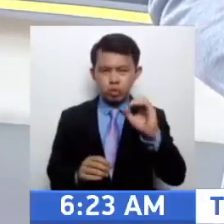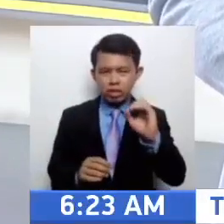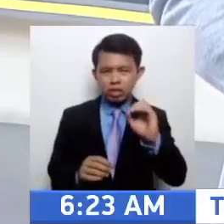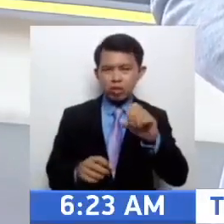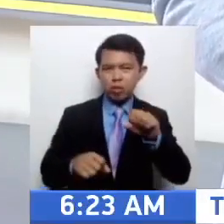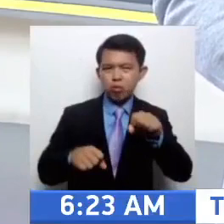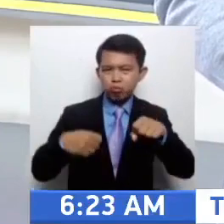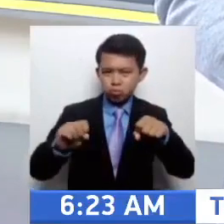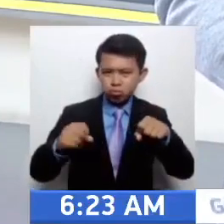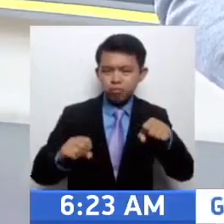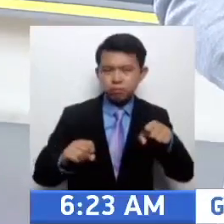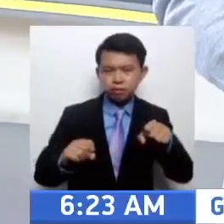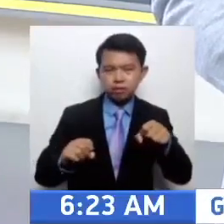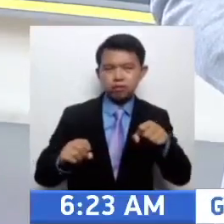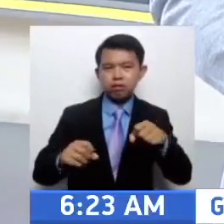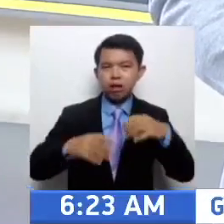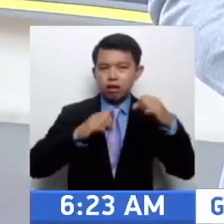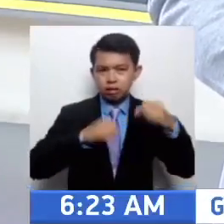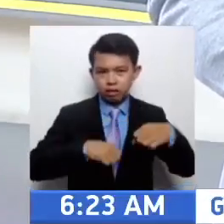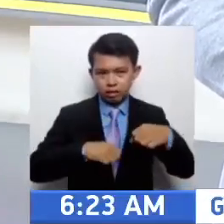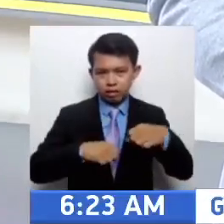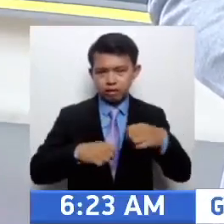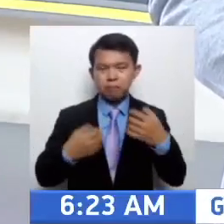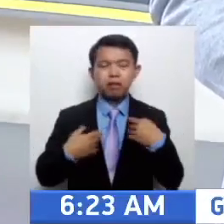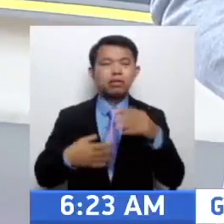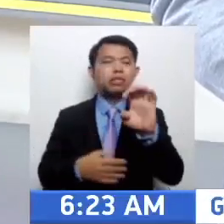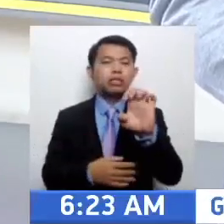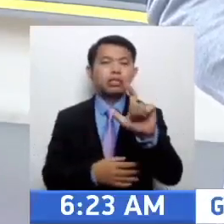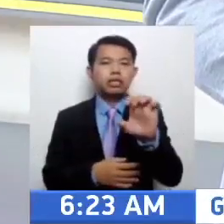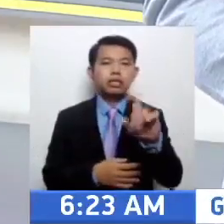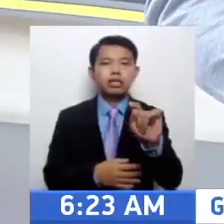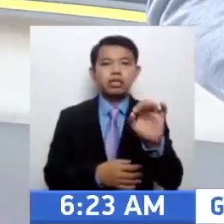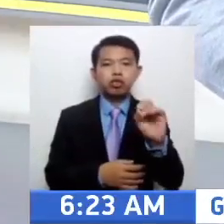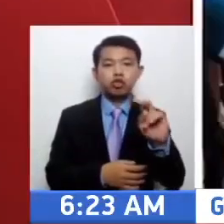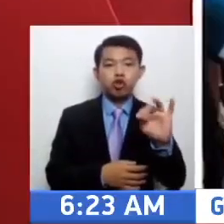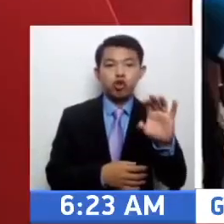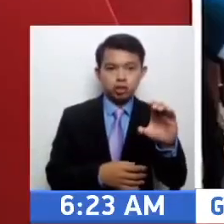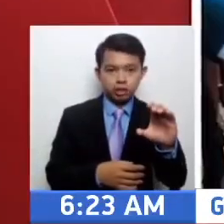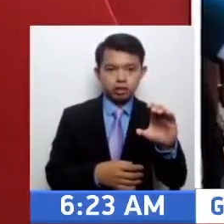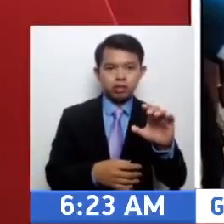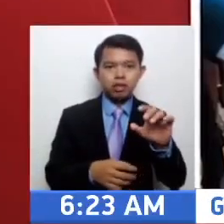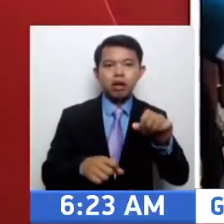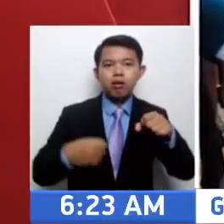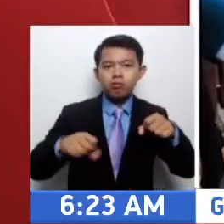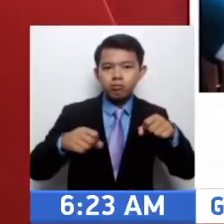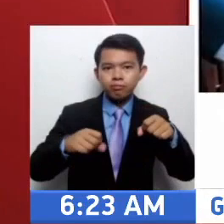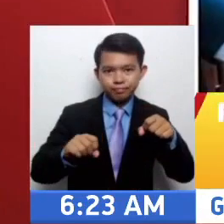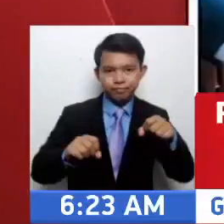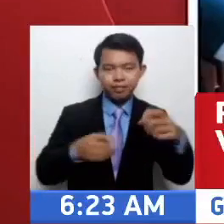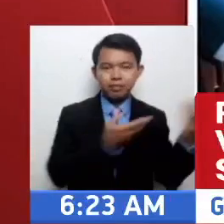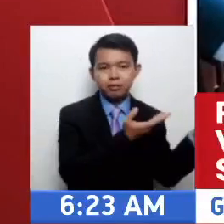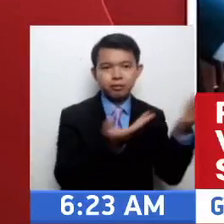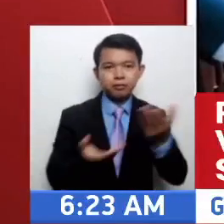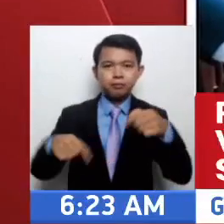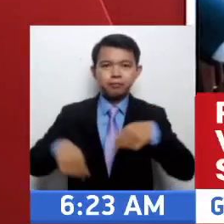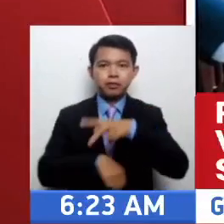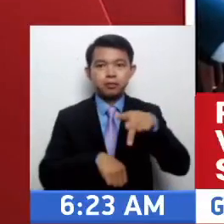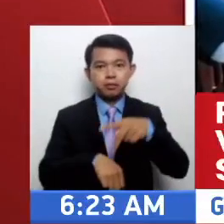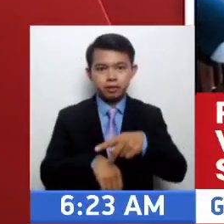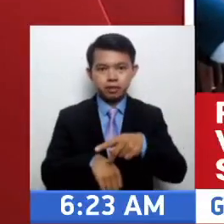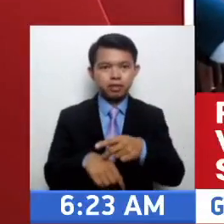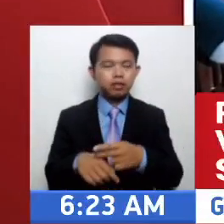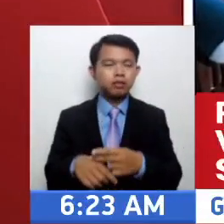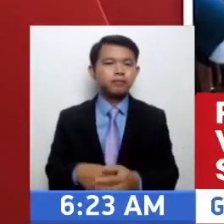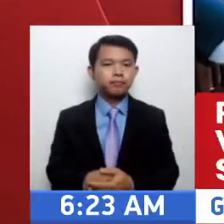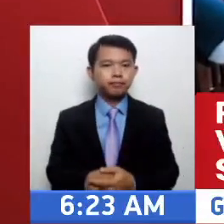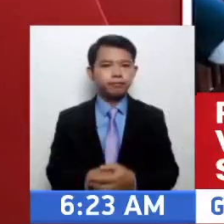unang electronic vehicle motorcycle manufacturing site sa Pilipinas. Sinaksihan ito ni Pangulong Bongbong Marcos na nasa Washington DC